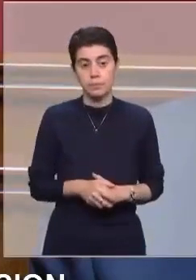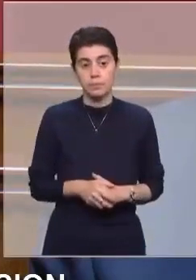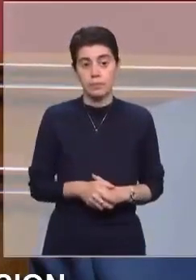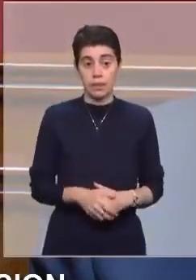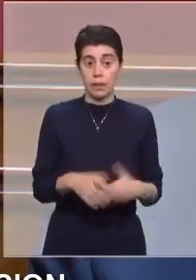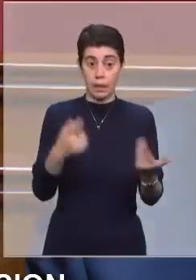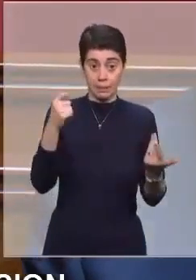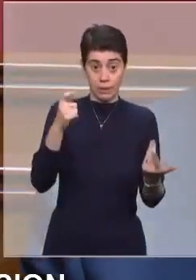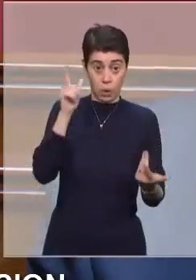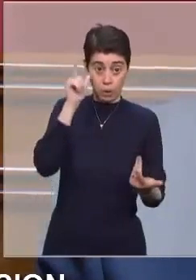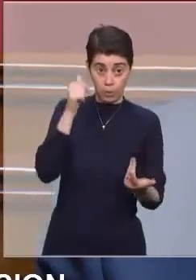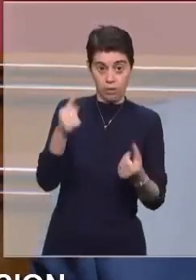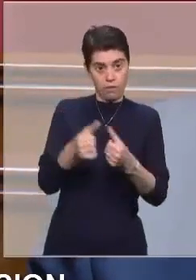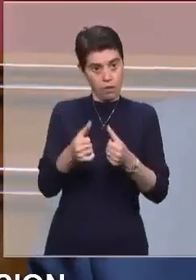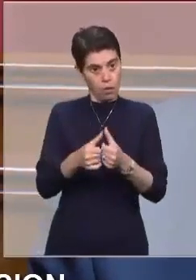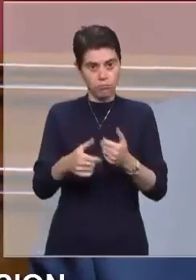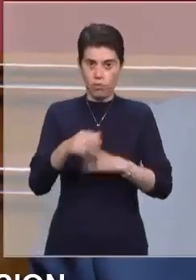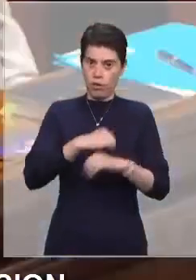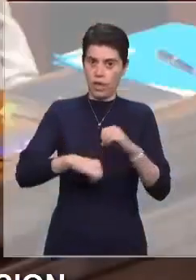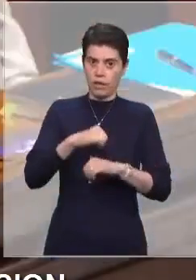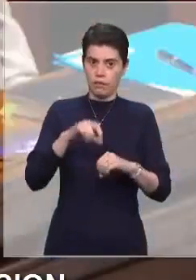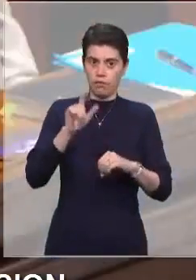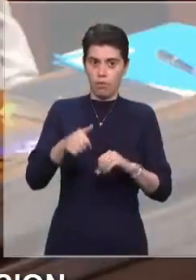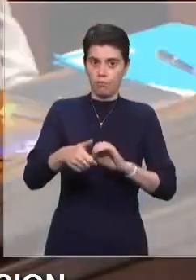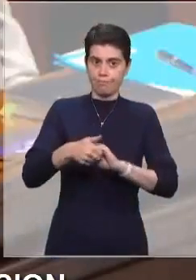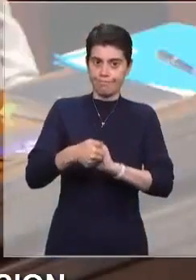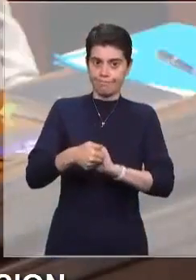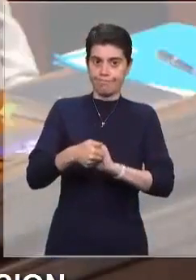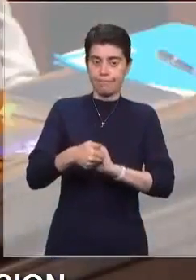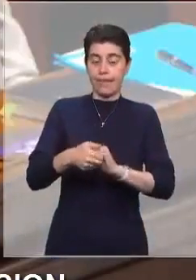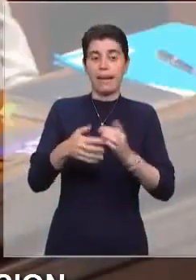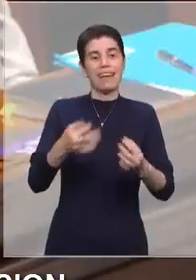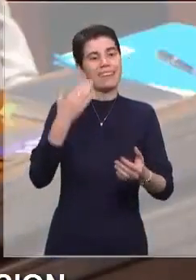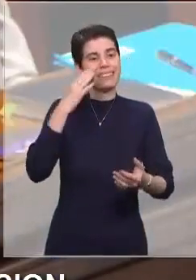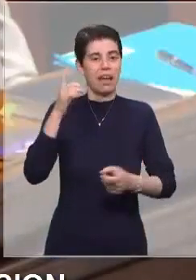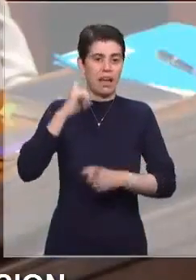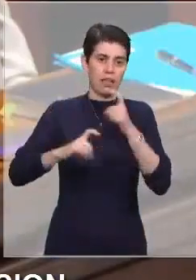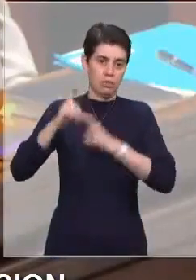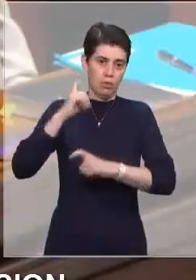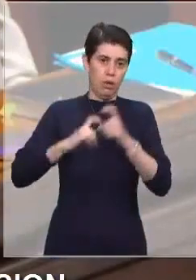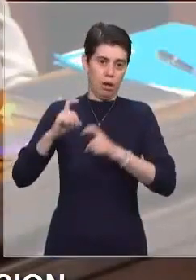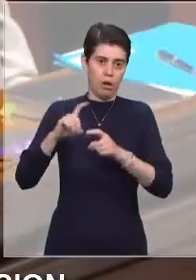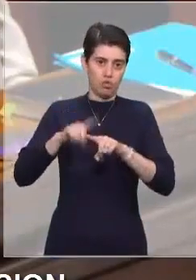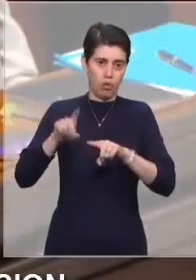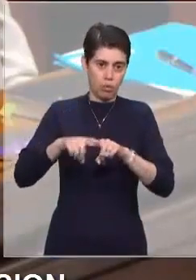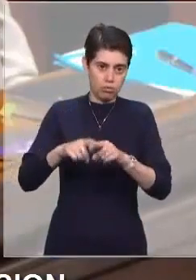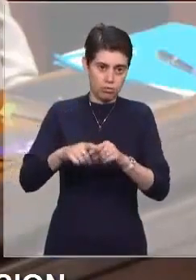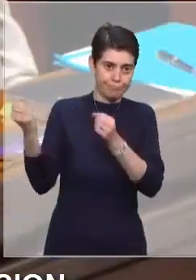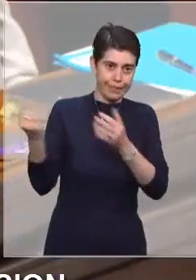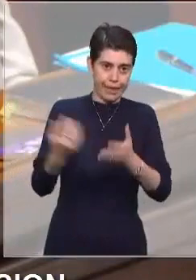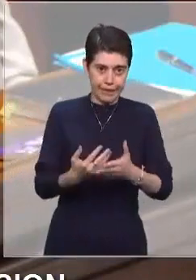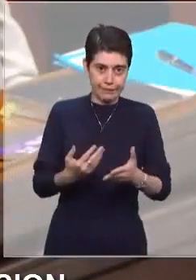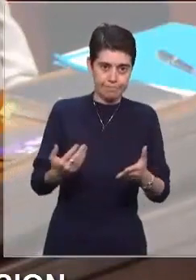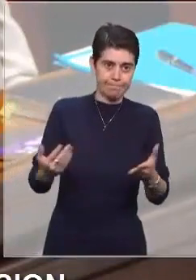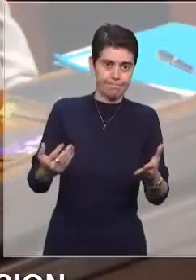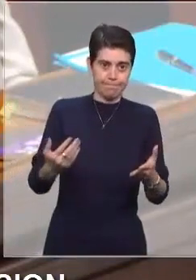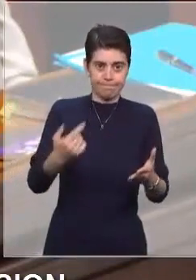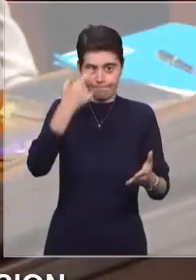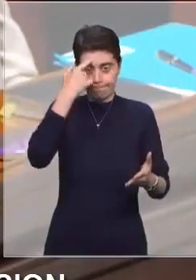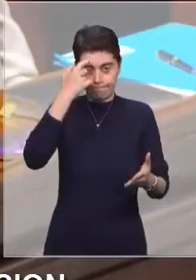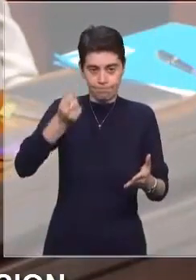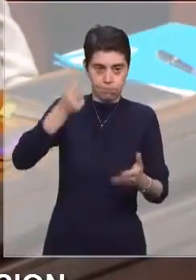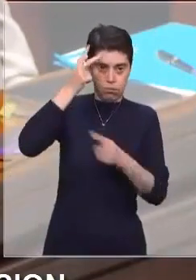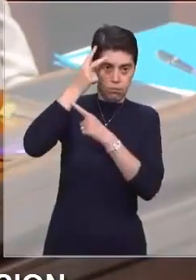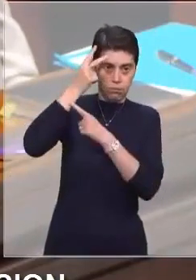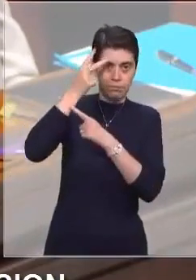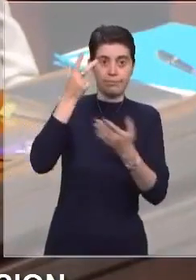démarche d'amitié et de lucidité sur toutes les blessures de l'histoire franco-algérienne. Il a confié à M. Storin un rapport